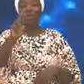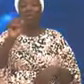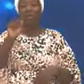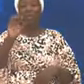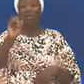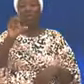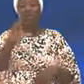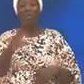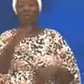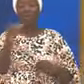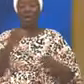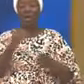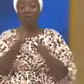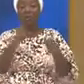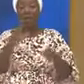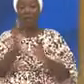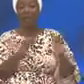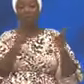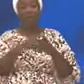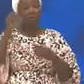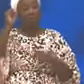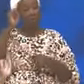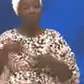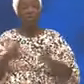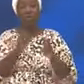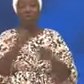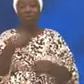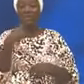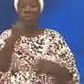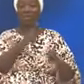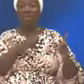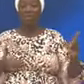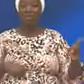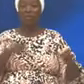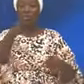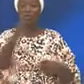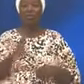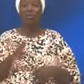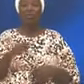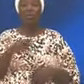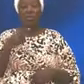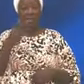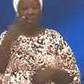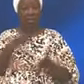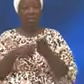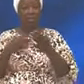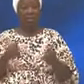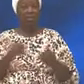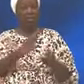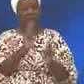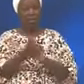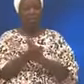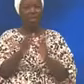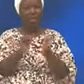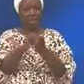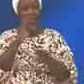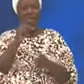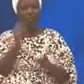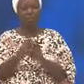dit le seigneur l'éternel voyez mena revenez chasser le mot